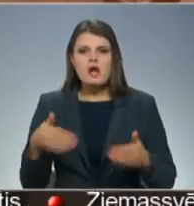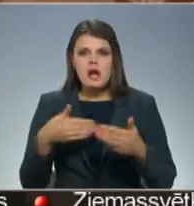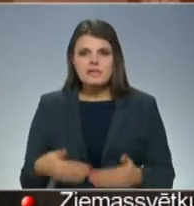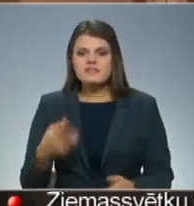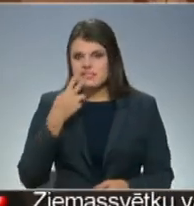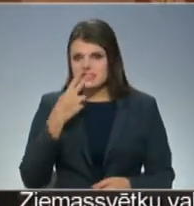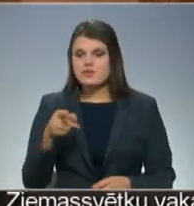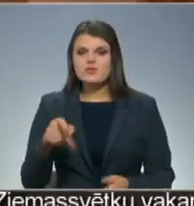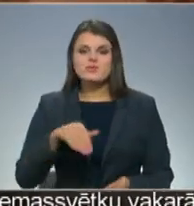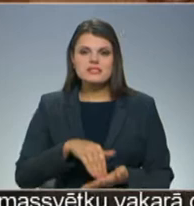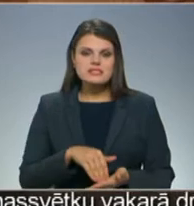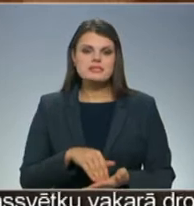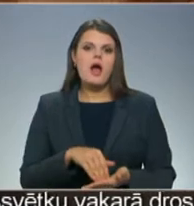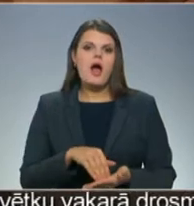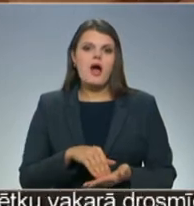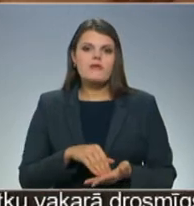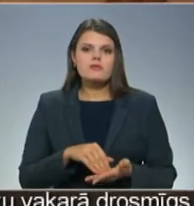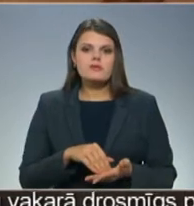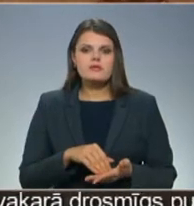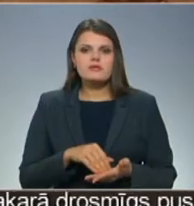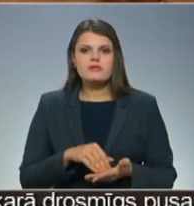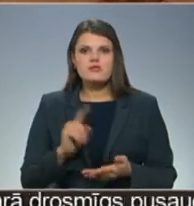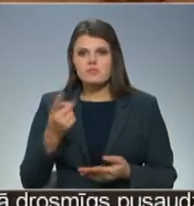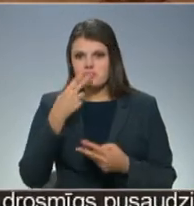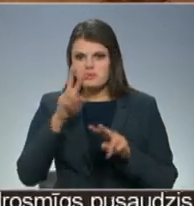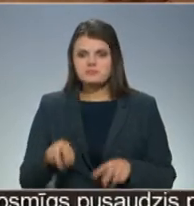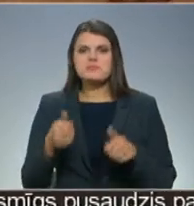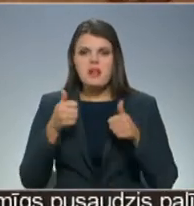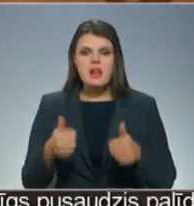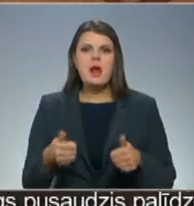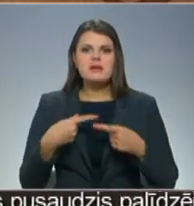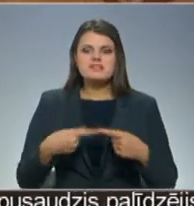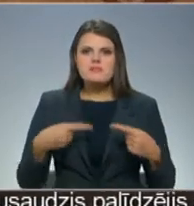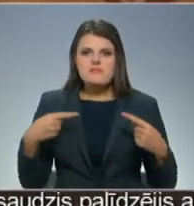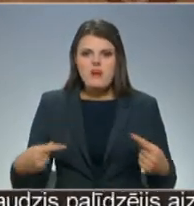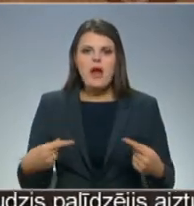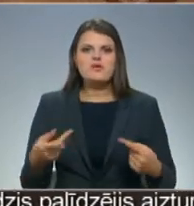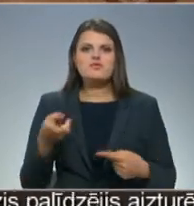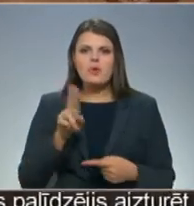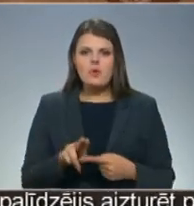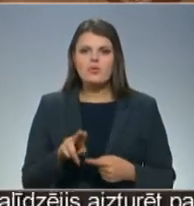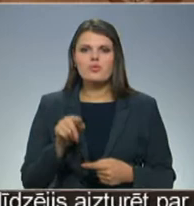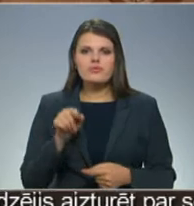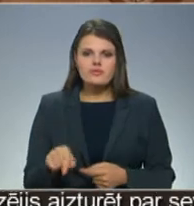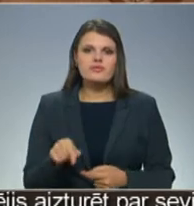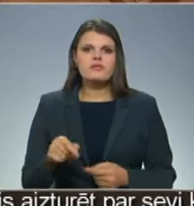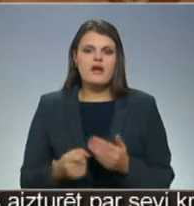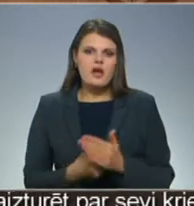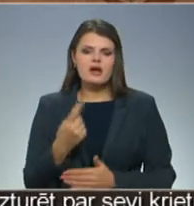skatus, tur stāv tādas uz pirmo izskati labas mantas. Nu, ir tā vot,